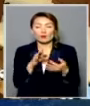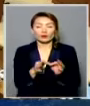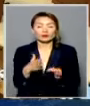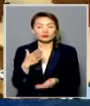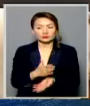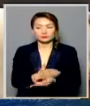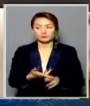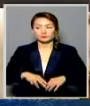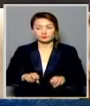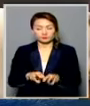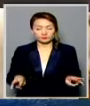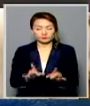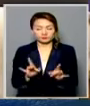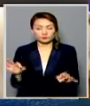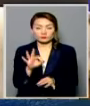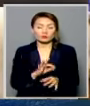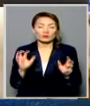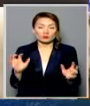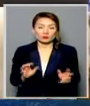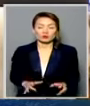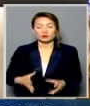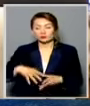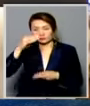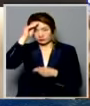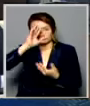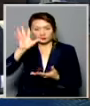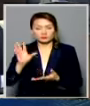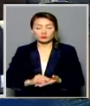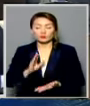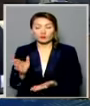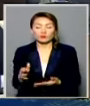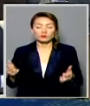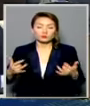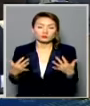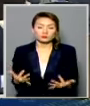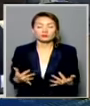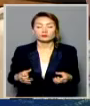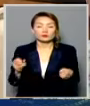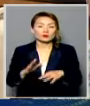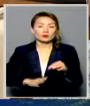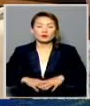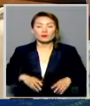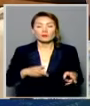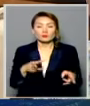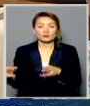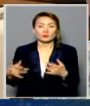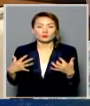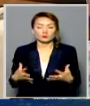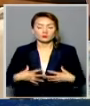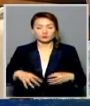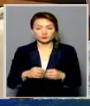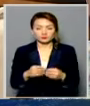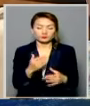подробно. Вице-министр отметил, что в законе учтены все условия. При необходимости специалисты выезжают к